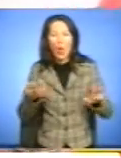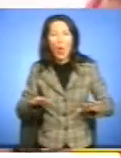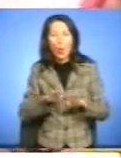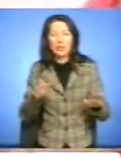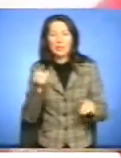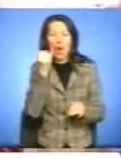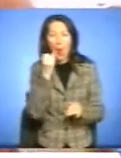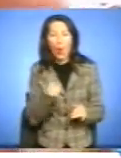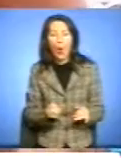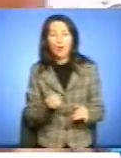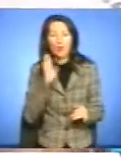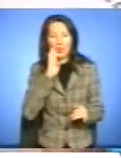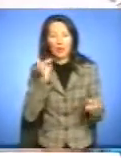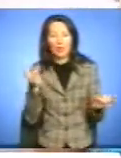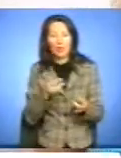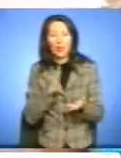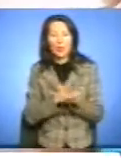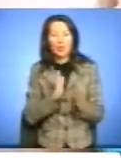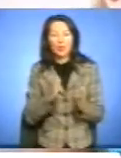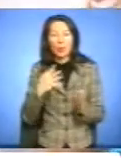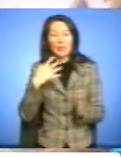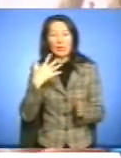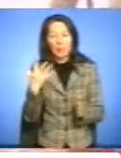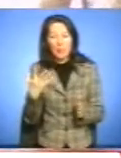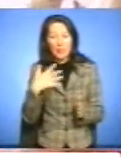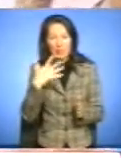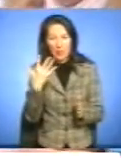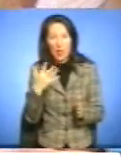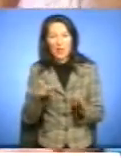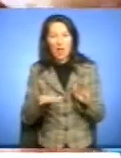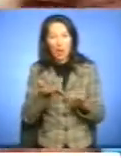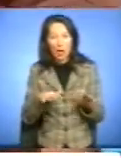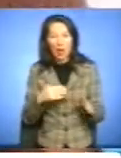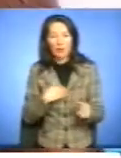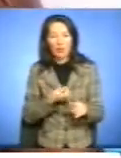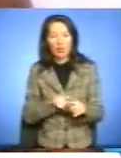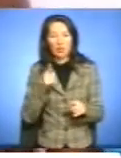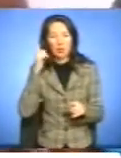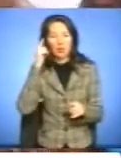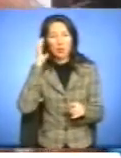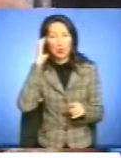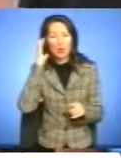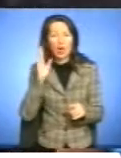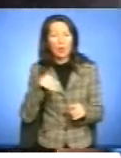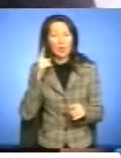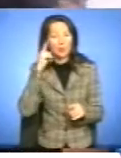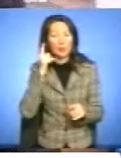що треба мати хоча б 55 кілограм, і я це прослухала, а потім раз думаю, чому я взагалі повинна слухати, хто мені щось розказує. Попробувала. От